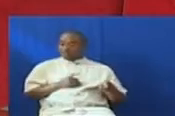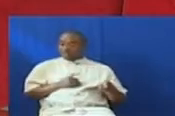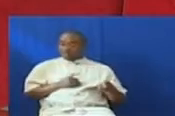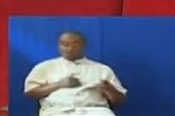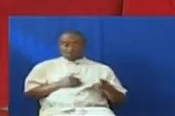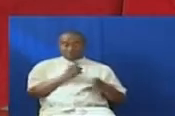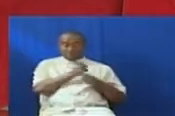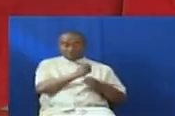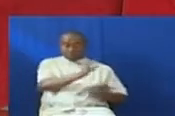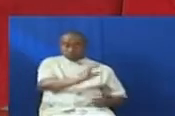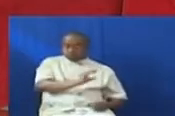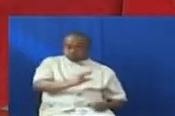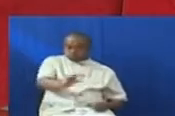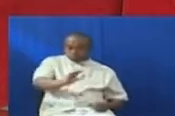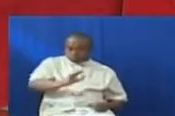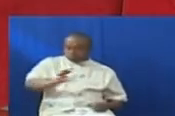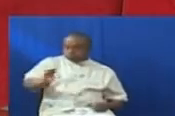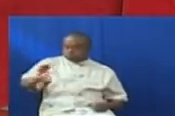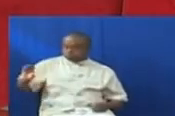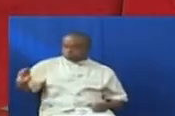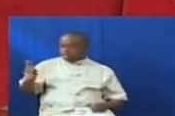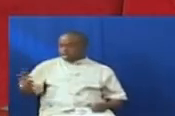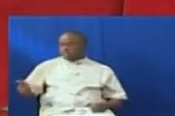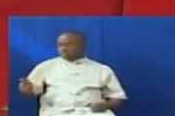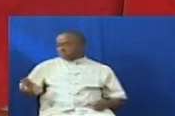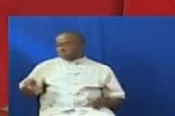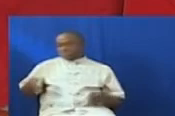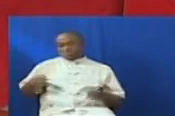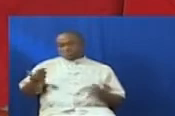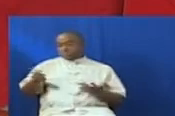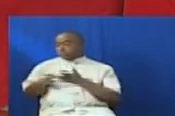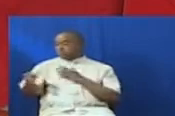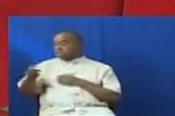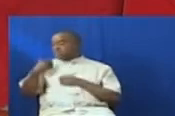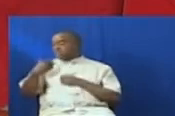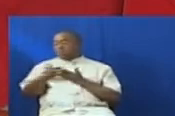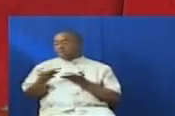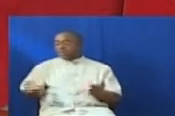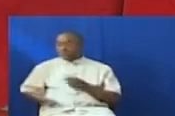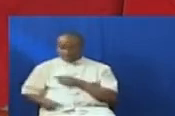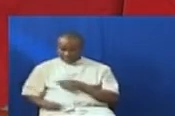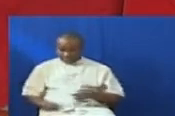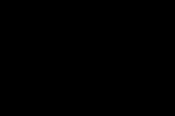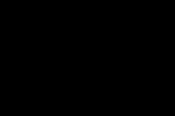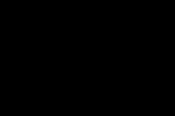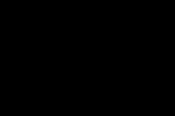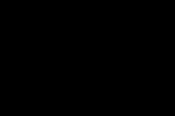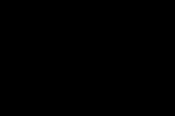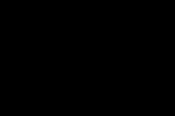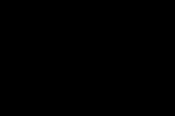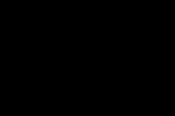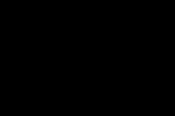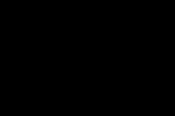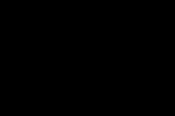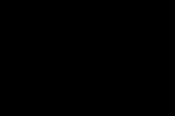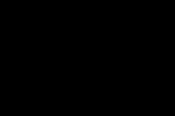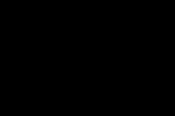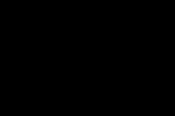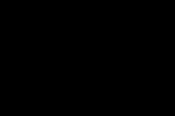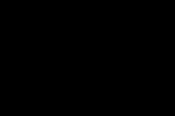yale yanayotakiwa kurudi katika mashauri waweze kununulia madawa na vitendanishi. Niombe sana